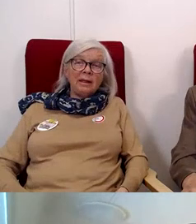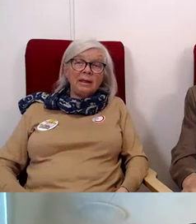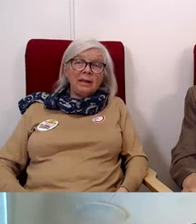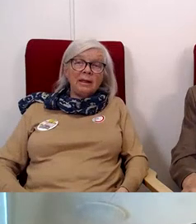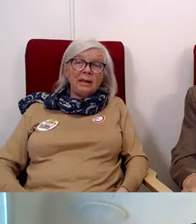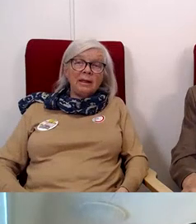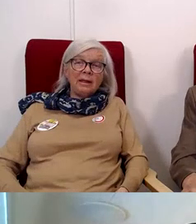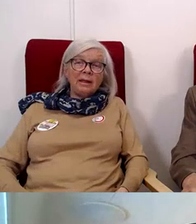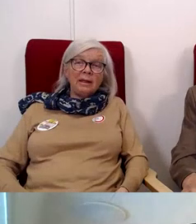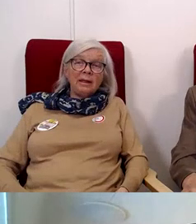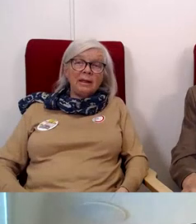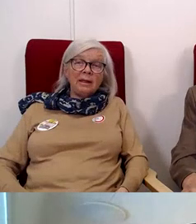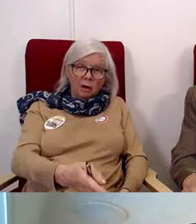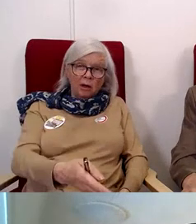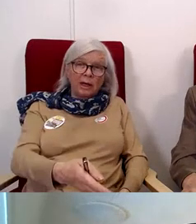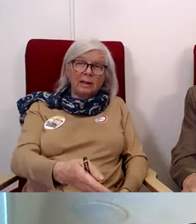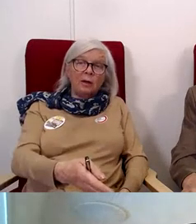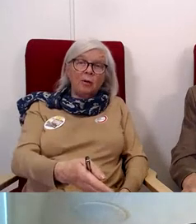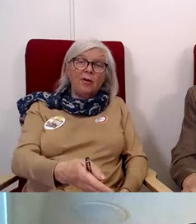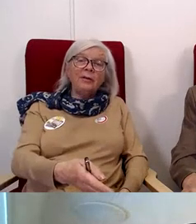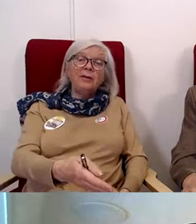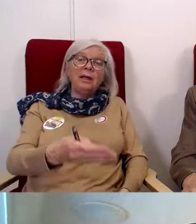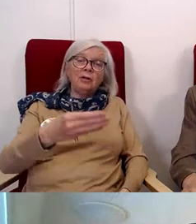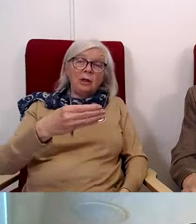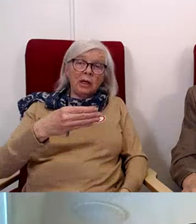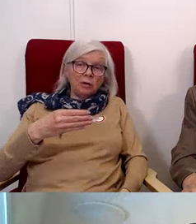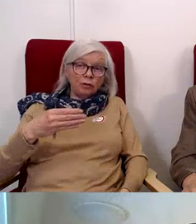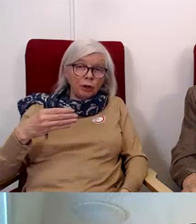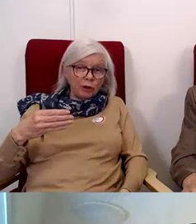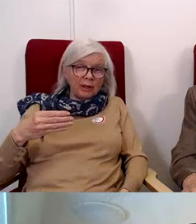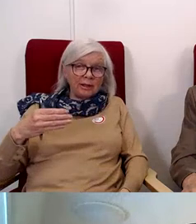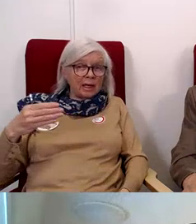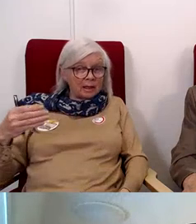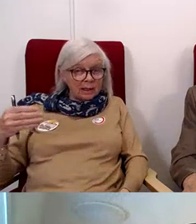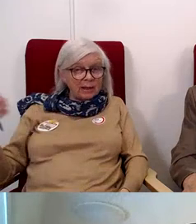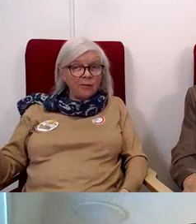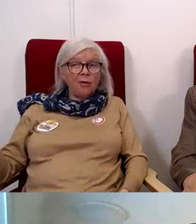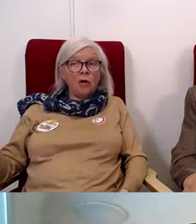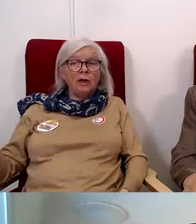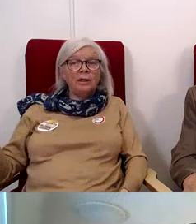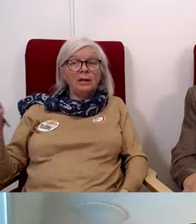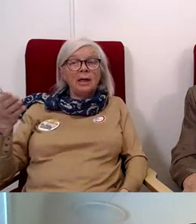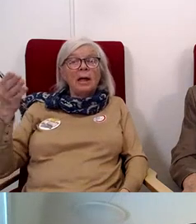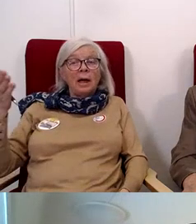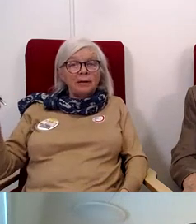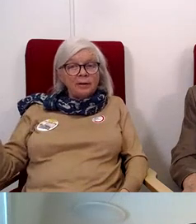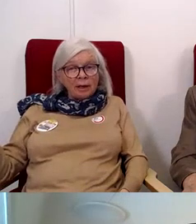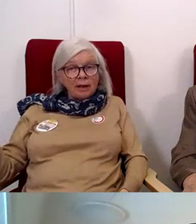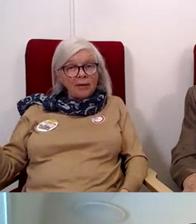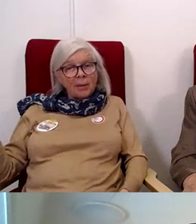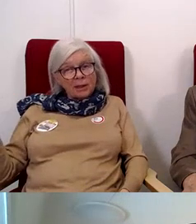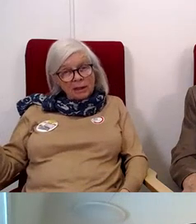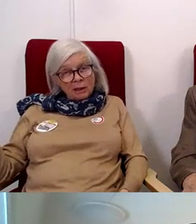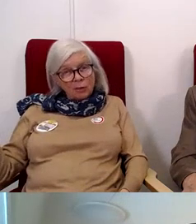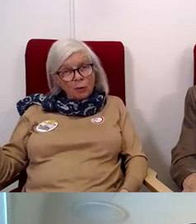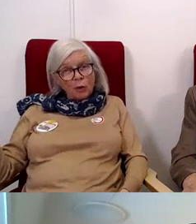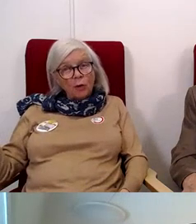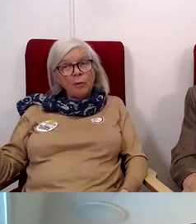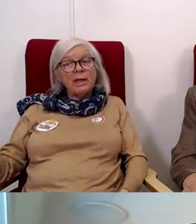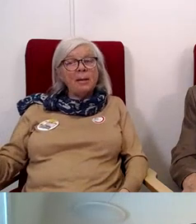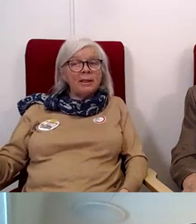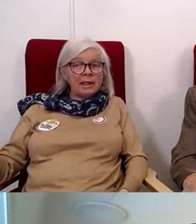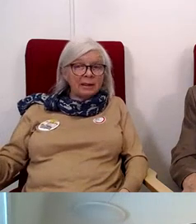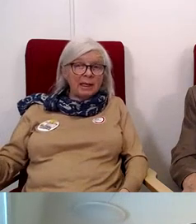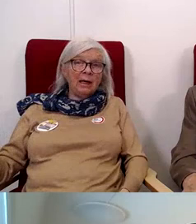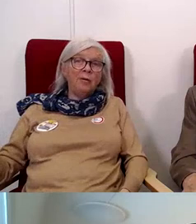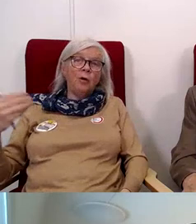Även om jag tycker en sak, om mitt parti har en annan uppfattning, så är jag ju skyldig särskilt inför valet att driva partiets frågor.